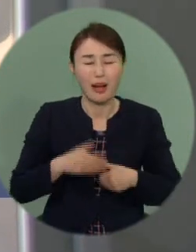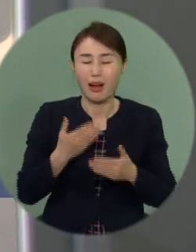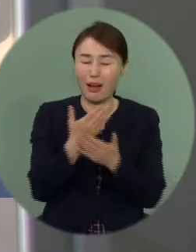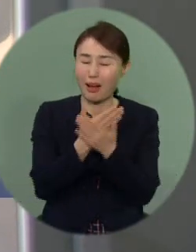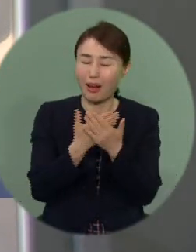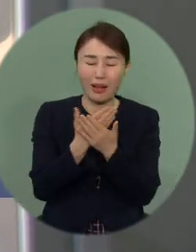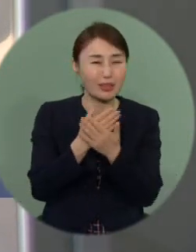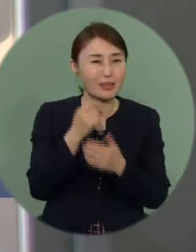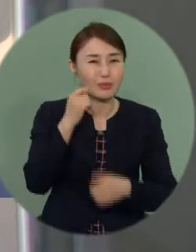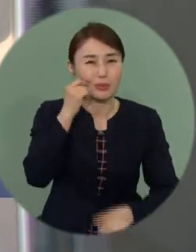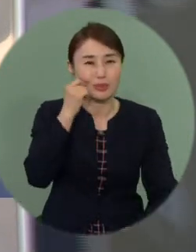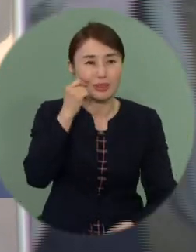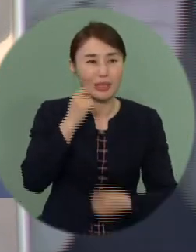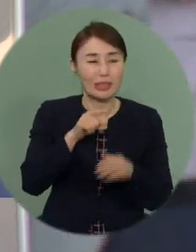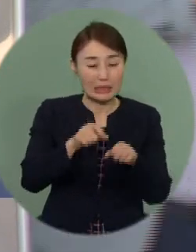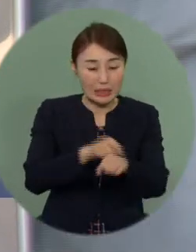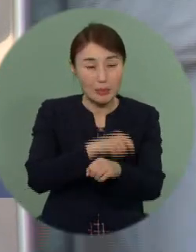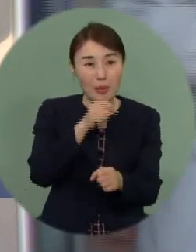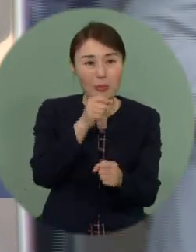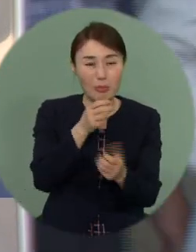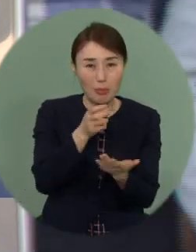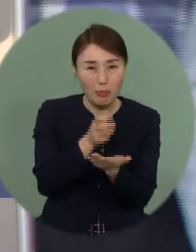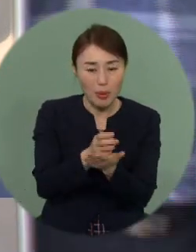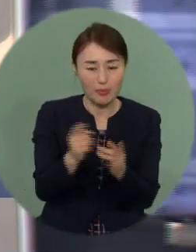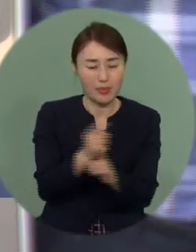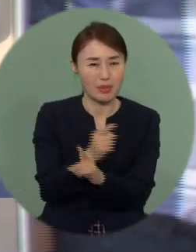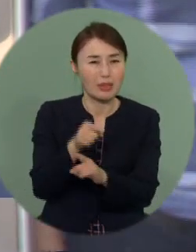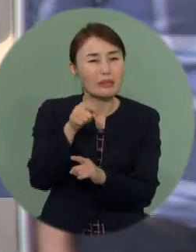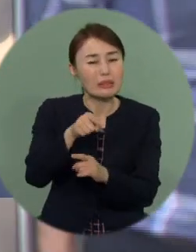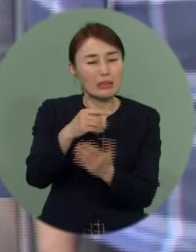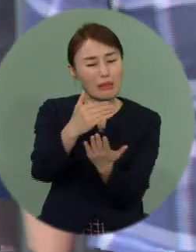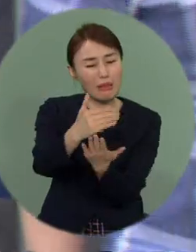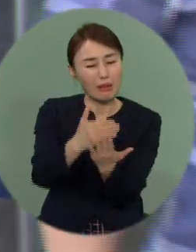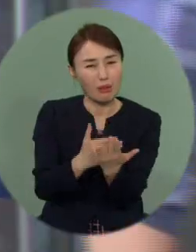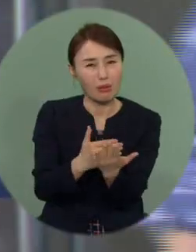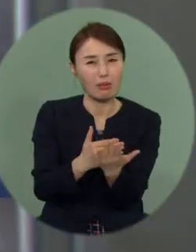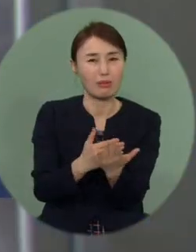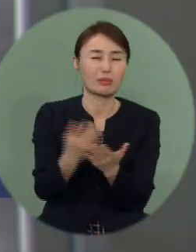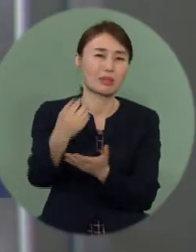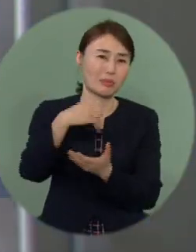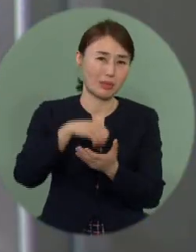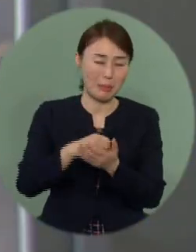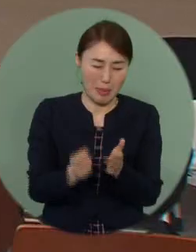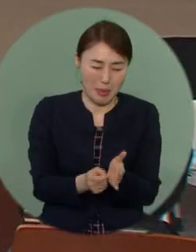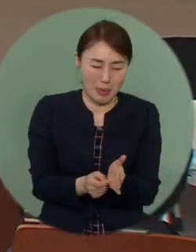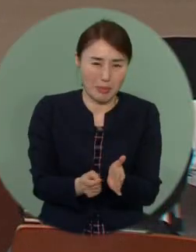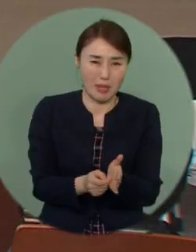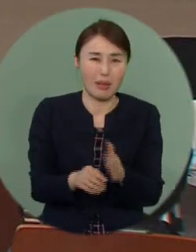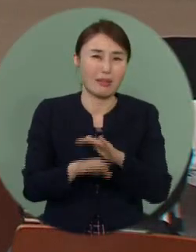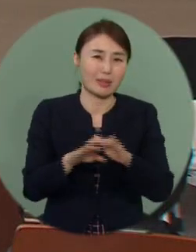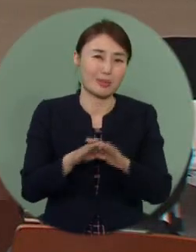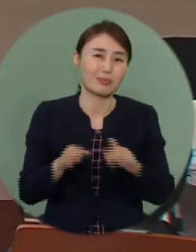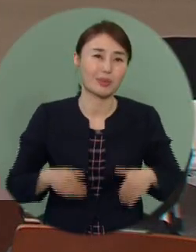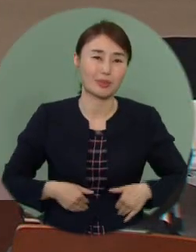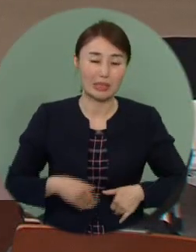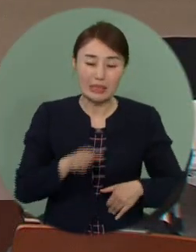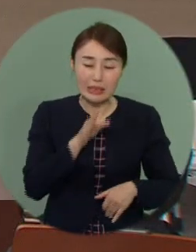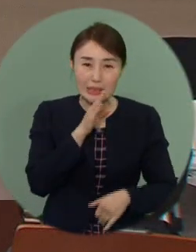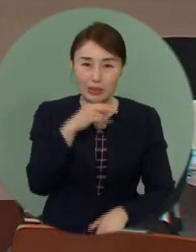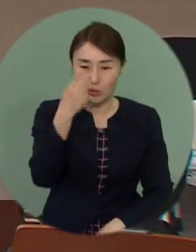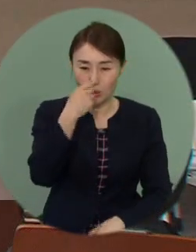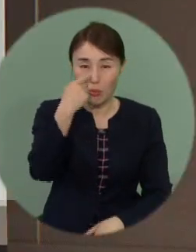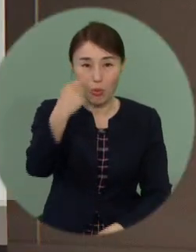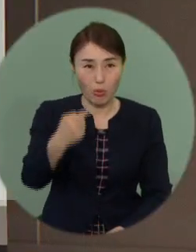그래서 이번 특별법 개정 안에는 그런 내용들을 반드시 담아서 속도감 있게 여기에 진상조사